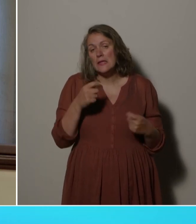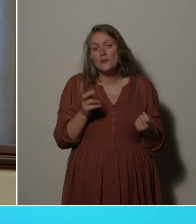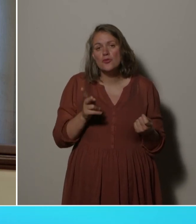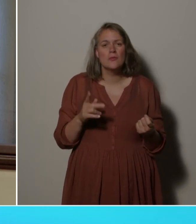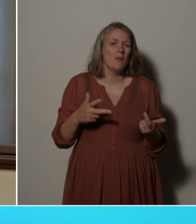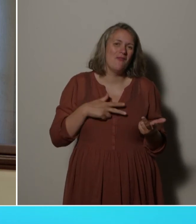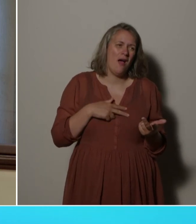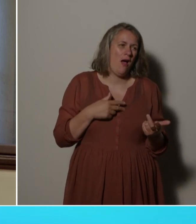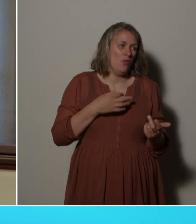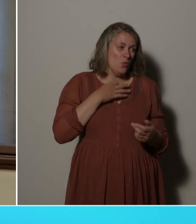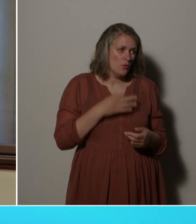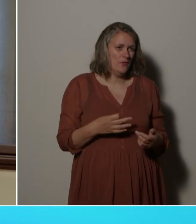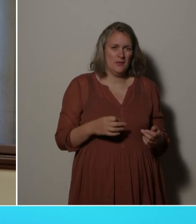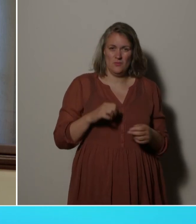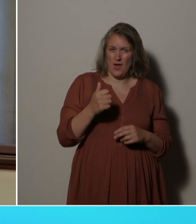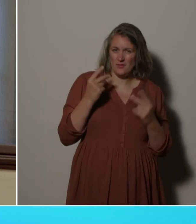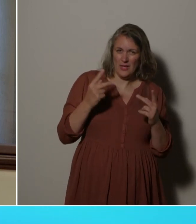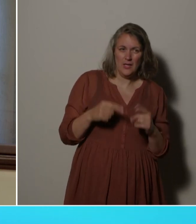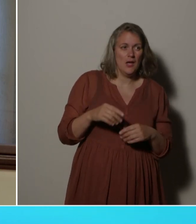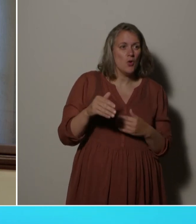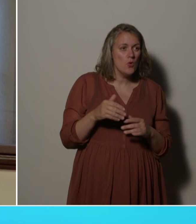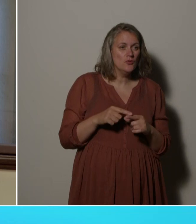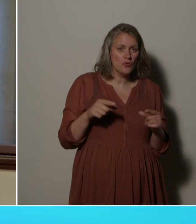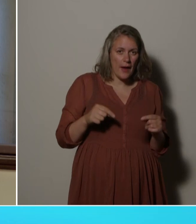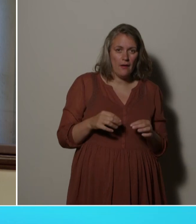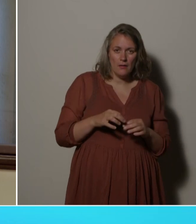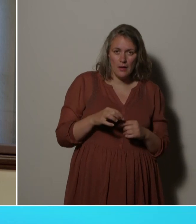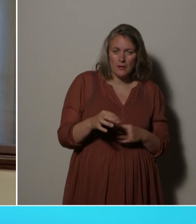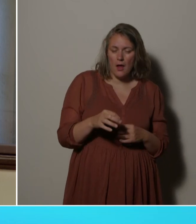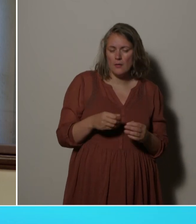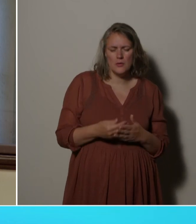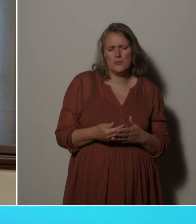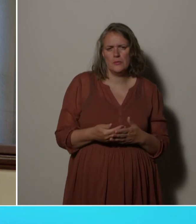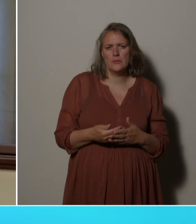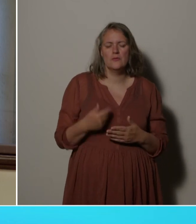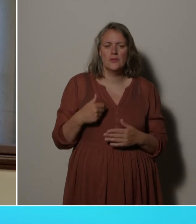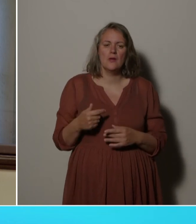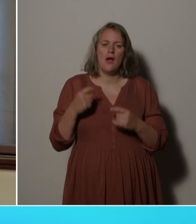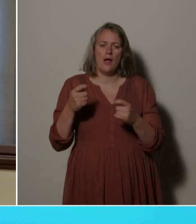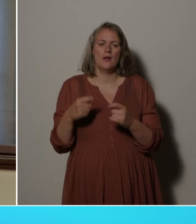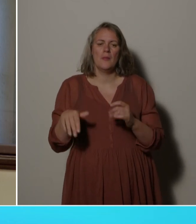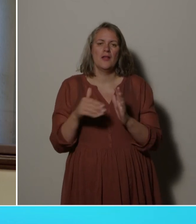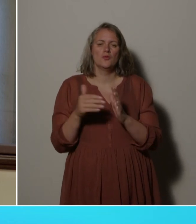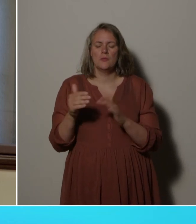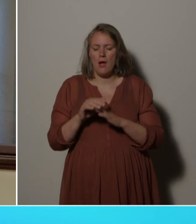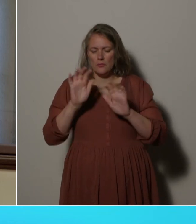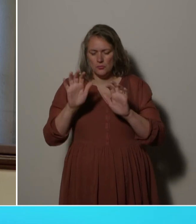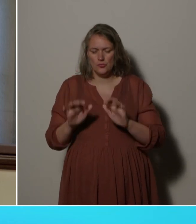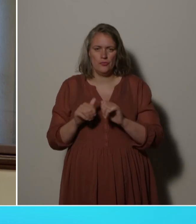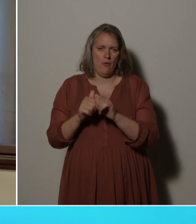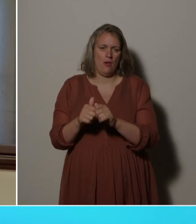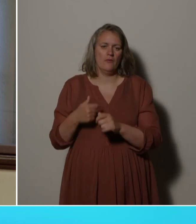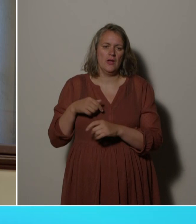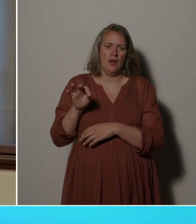ist aber nicht vorrangig. Und deswegen werden wir dem Antrag zustimmen, der die Sache systematisch angeht. Man kann nun